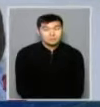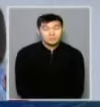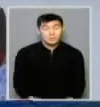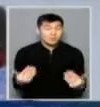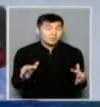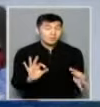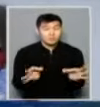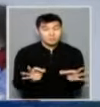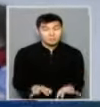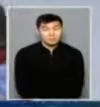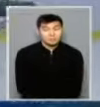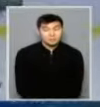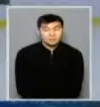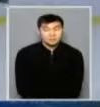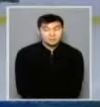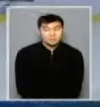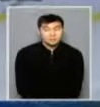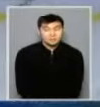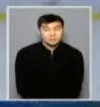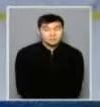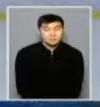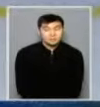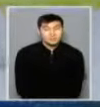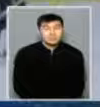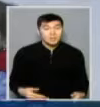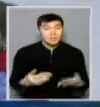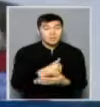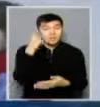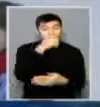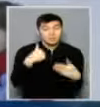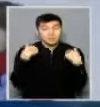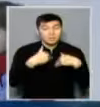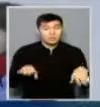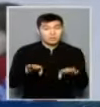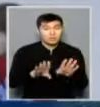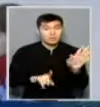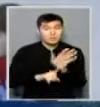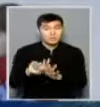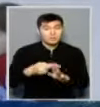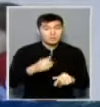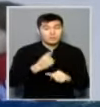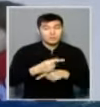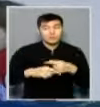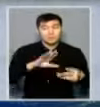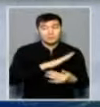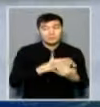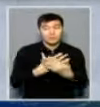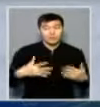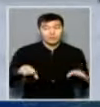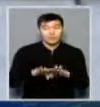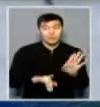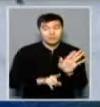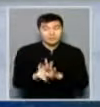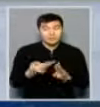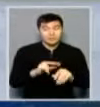орташа деңгейде енді тебе аламыз. Сізді жаңа жылыңызбен құттықтаймыз. Бүгінгі күніңіз қуанышқа шаттыққа толы болсын. Жаңа жыл